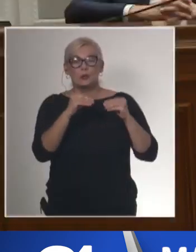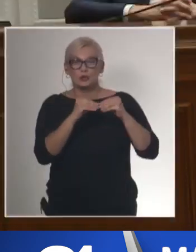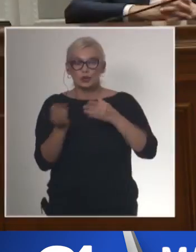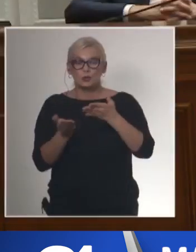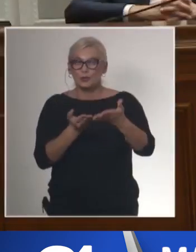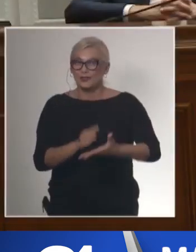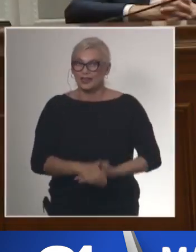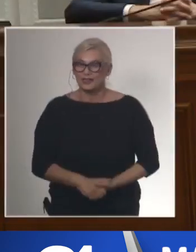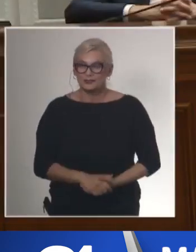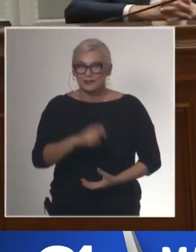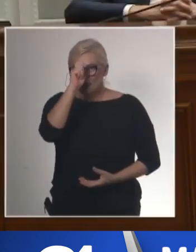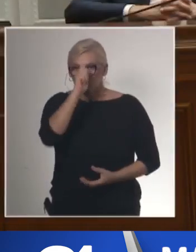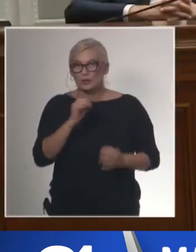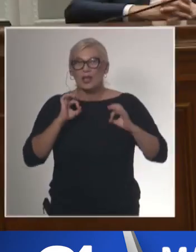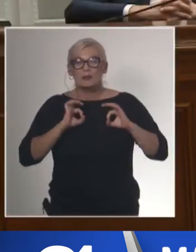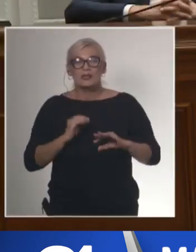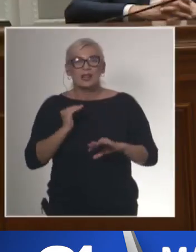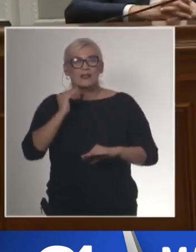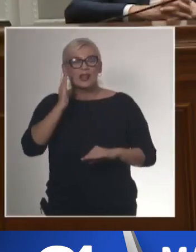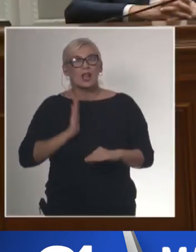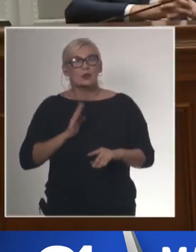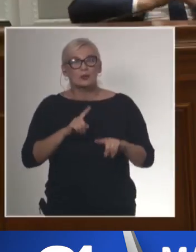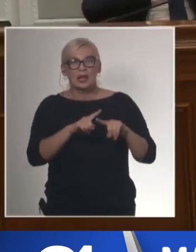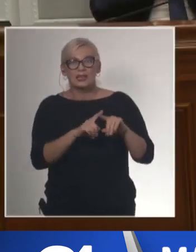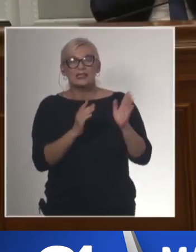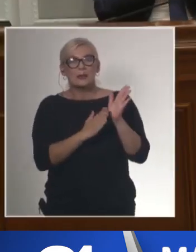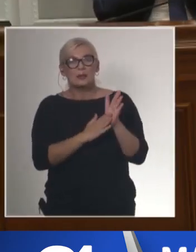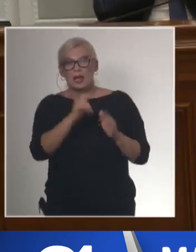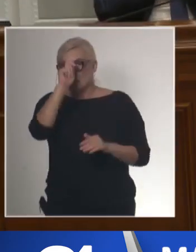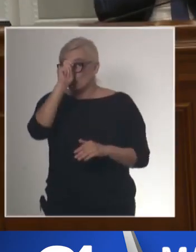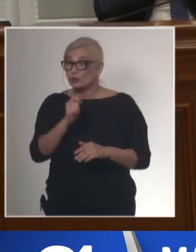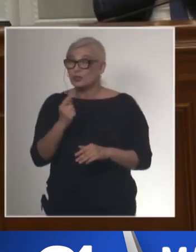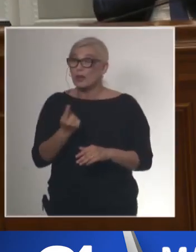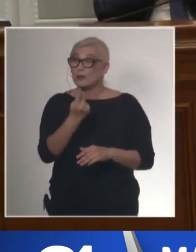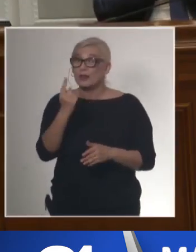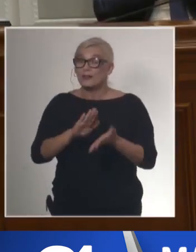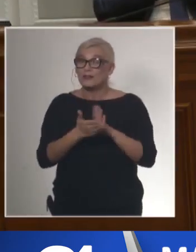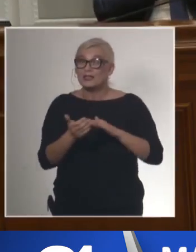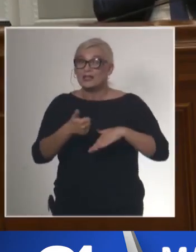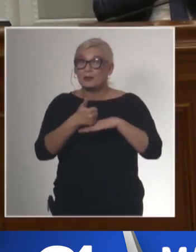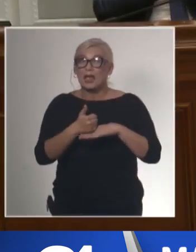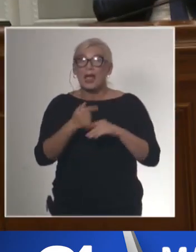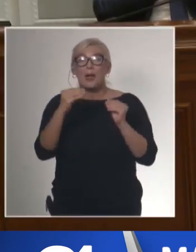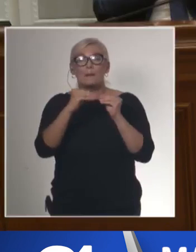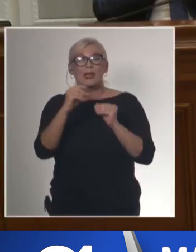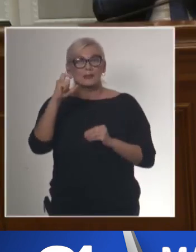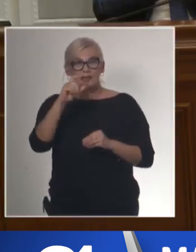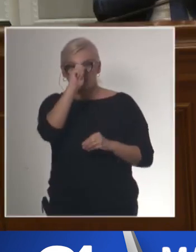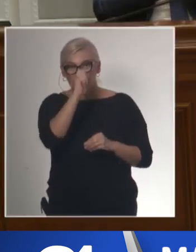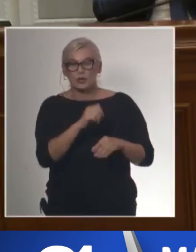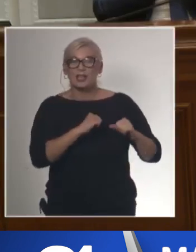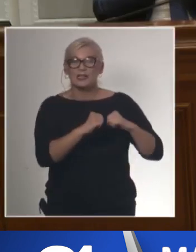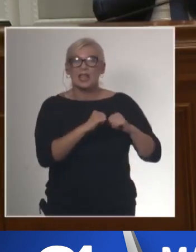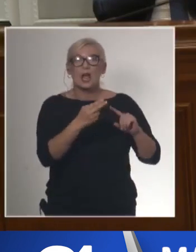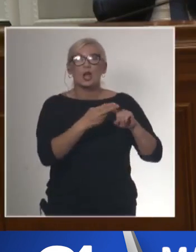pranë. Министерката за енергетика Сања Божиновска истакна дека со потпишувањето на договорот гасниот интерконектор со Србија